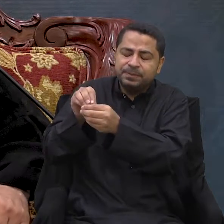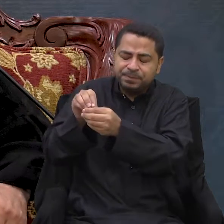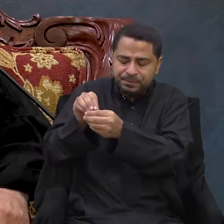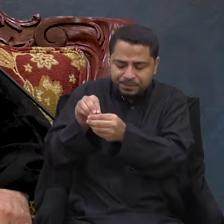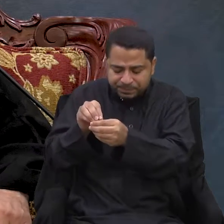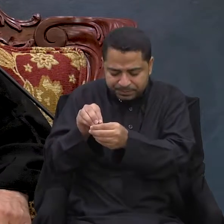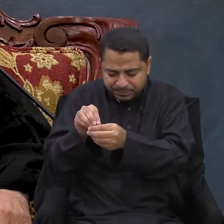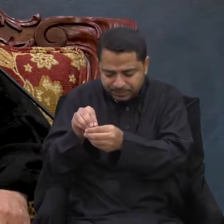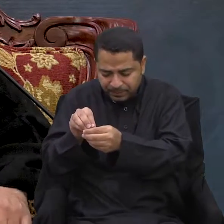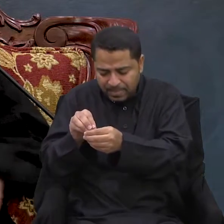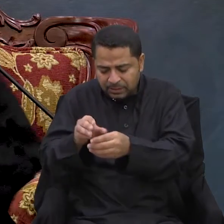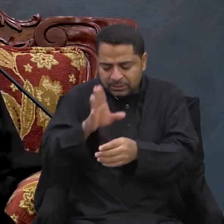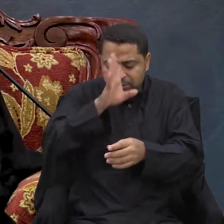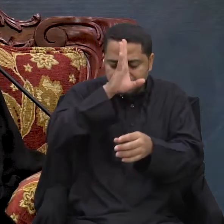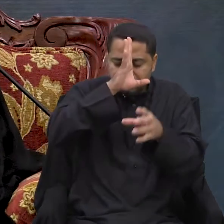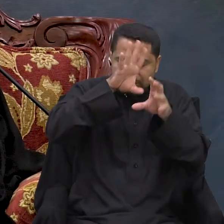نافذين.